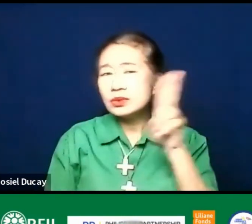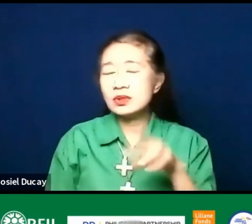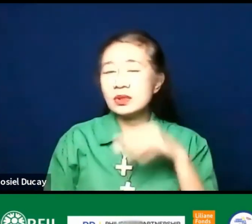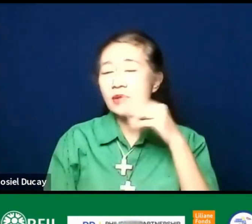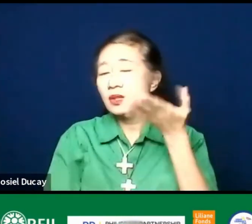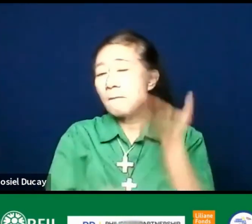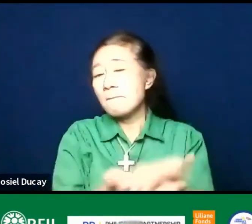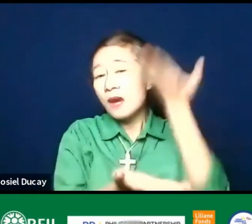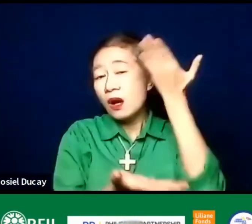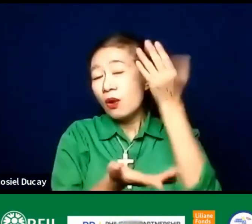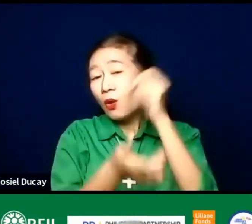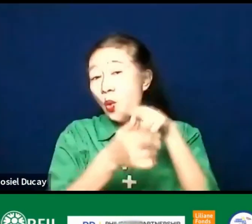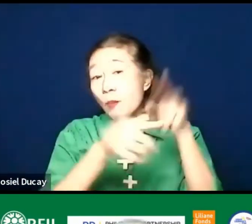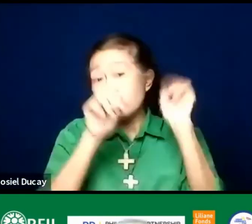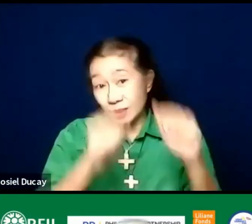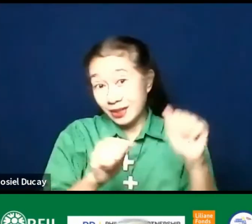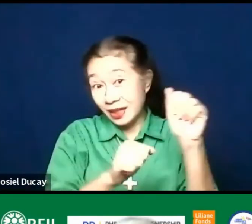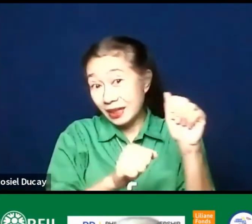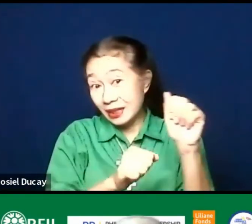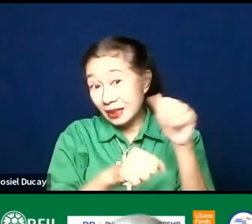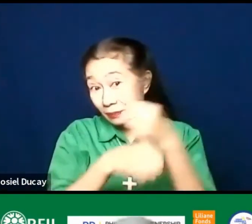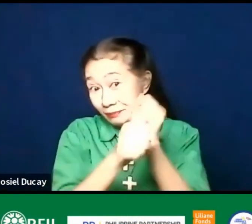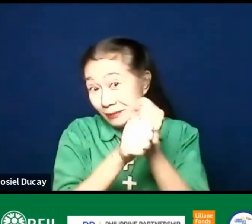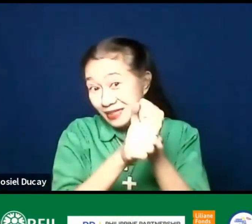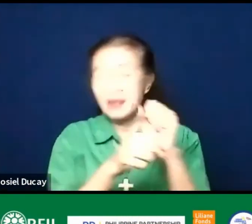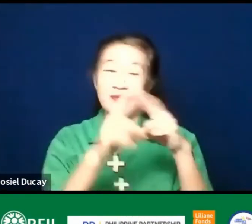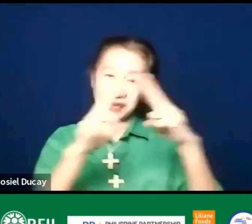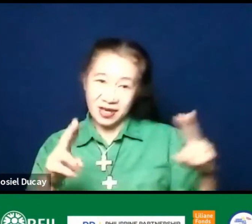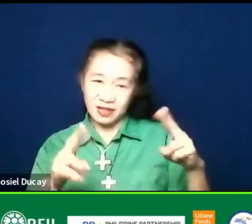kayang gawin sa bahay na helmet? Okay.